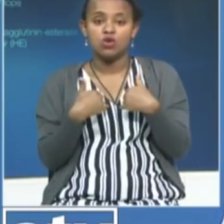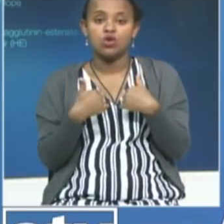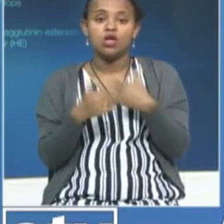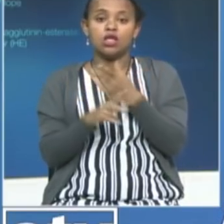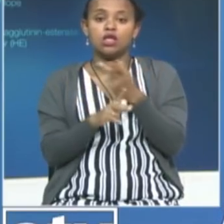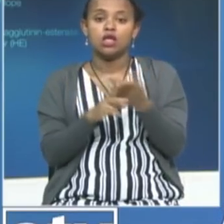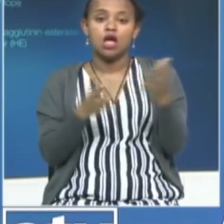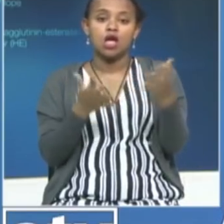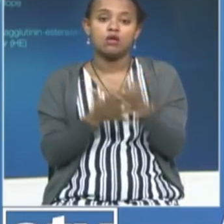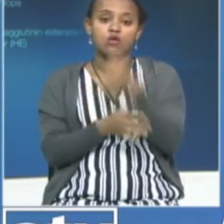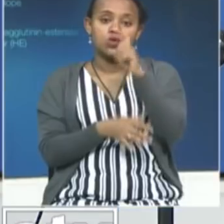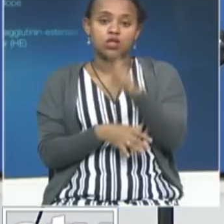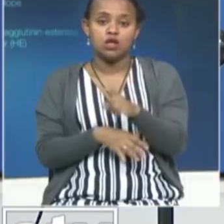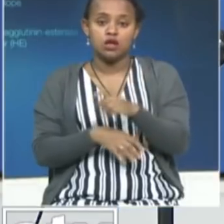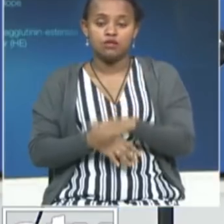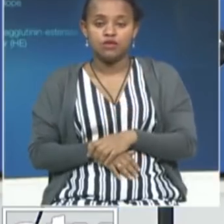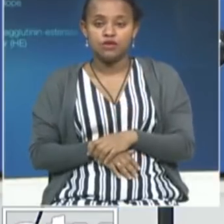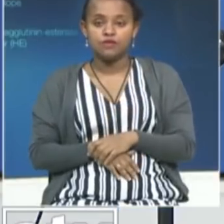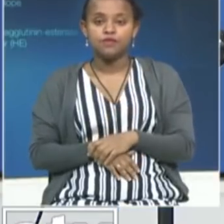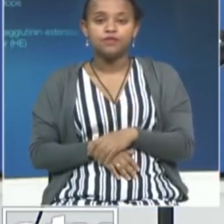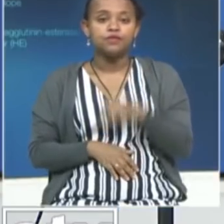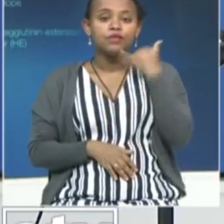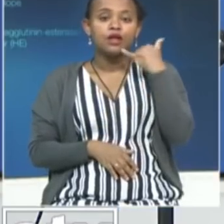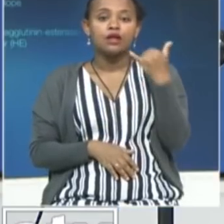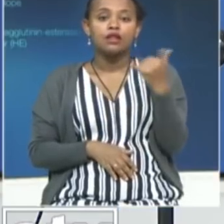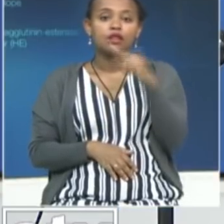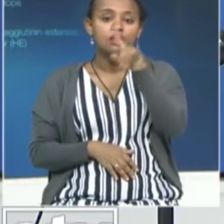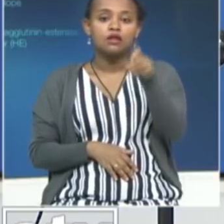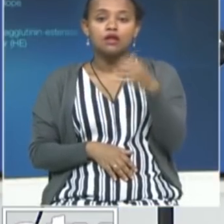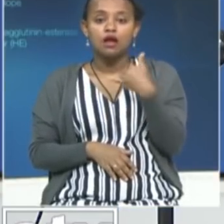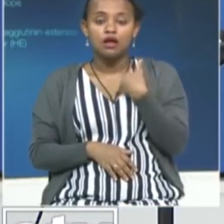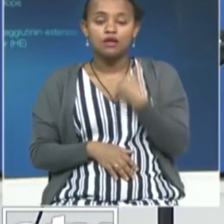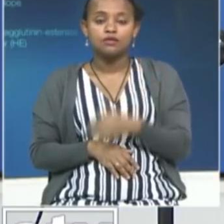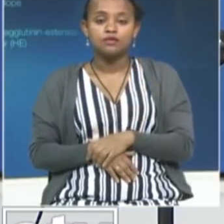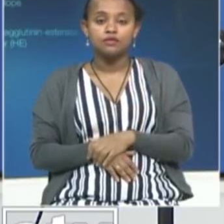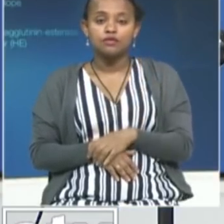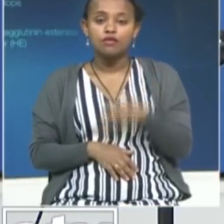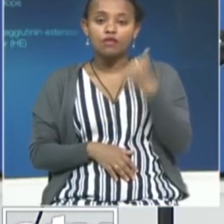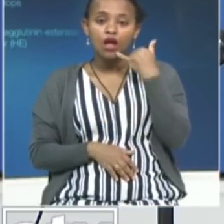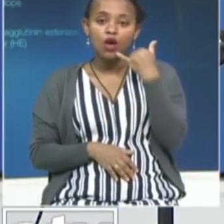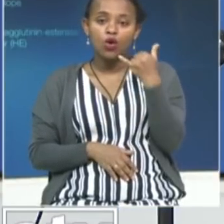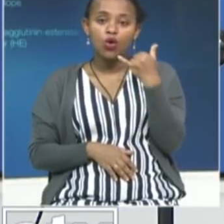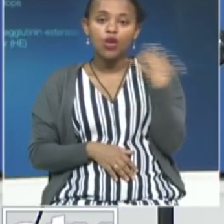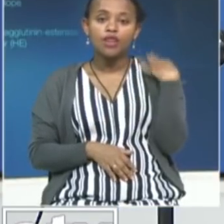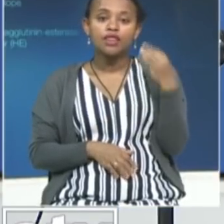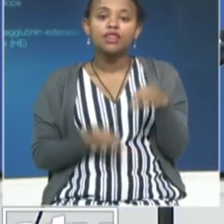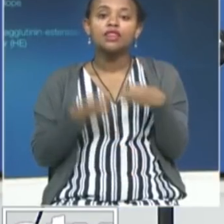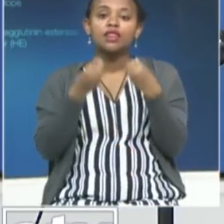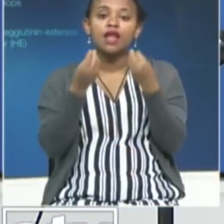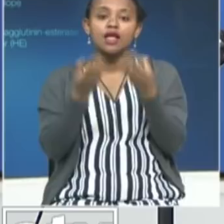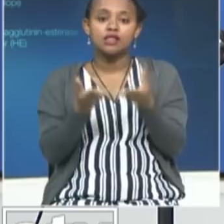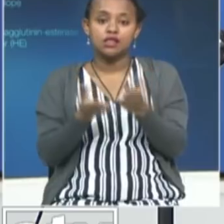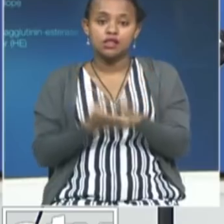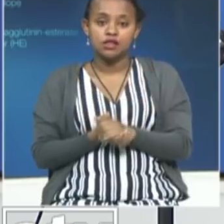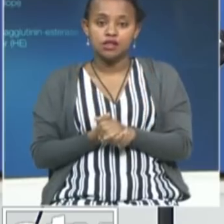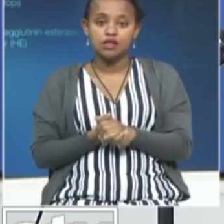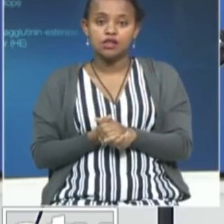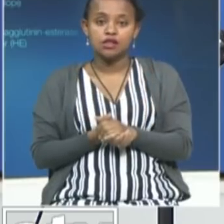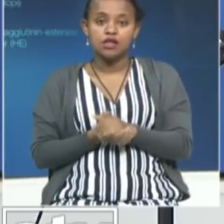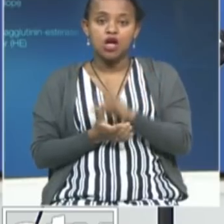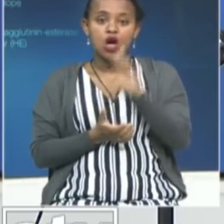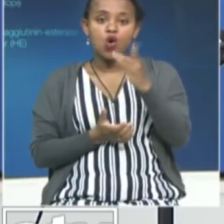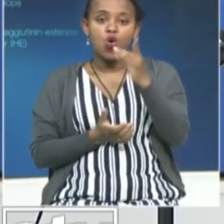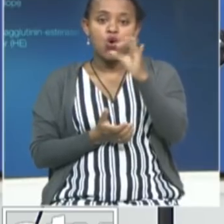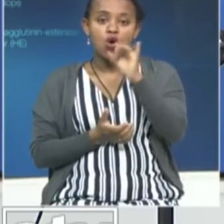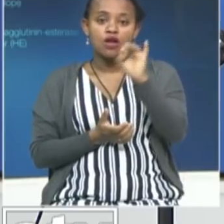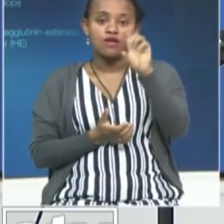መወሰድ አለበት። መልካም። መስመር ላይ ጠያቂ አሉን። ሄሎ ሄሎ ሄሎ። ጤና ይስጥልን። ኮልፌ ገመት